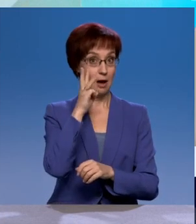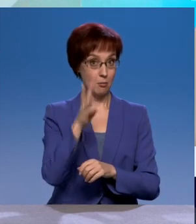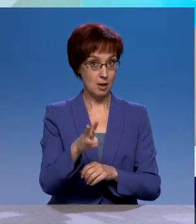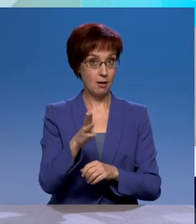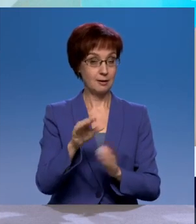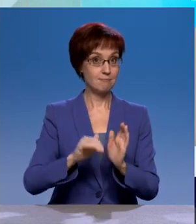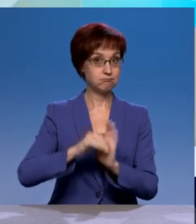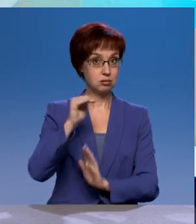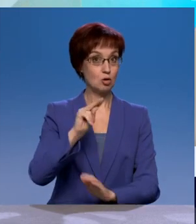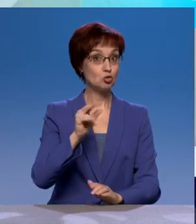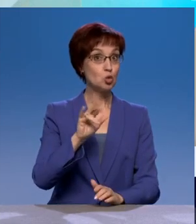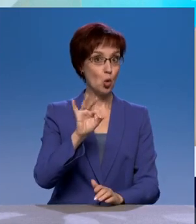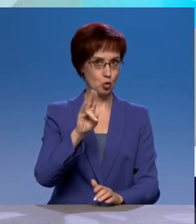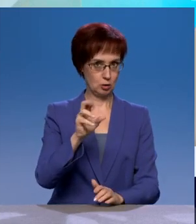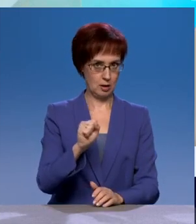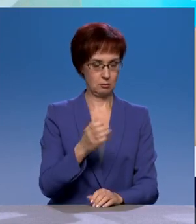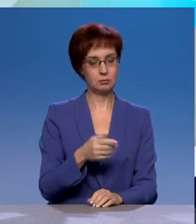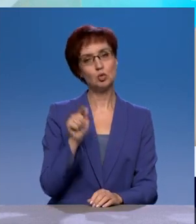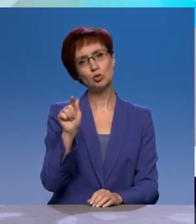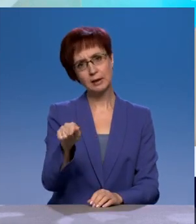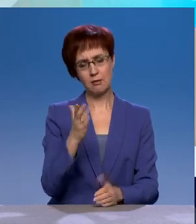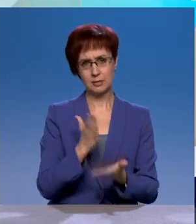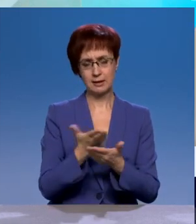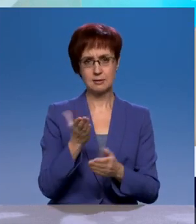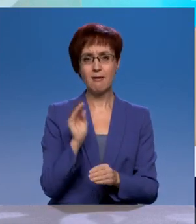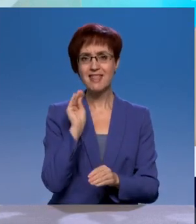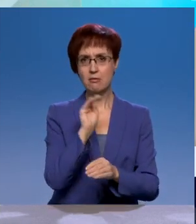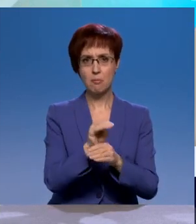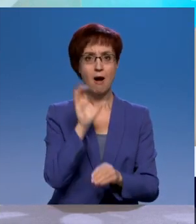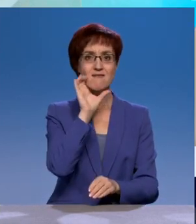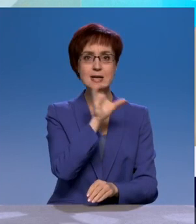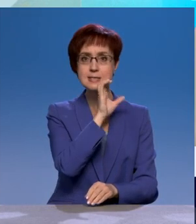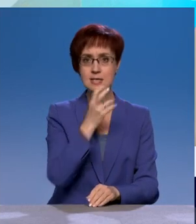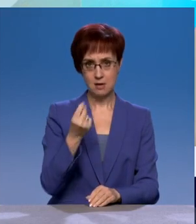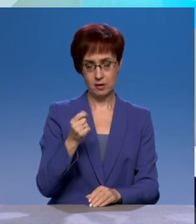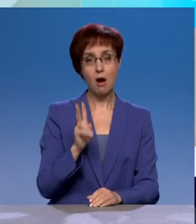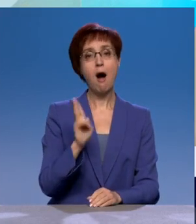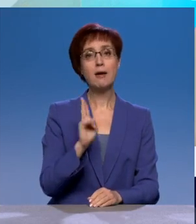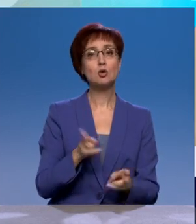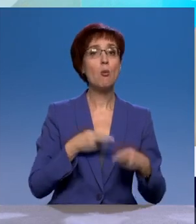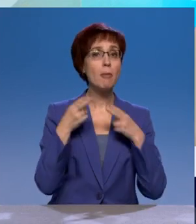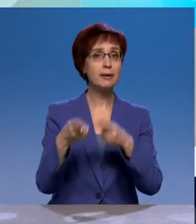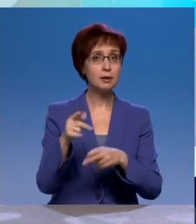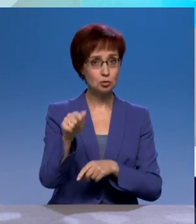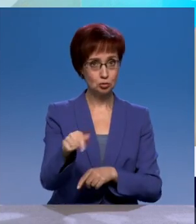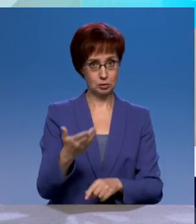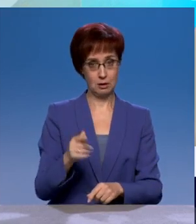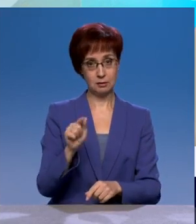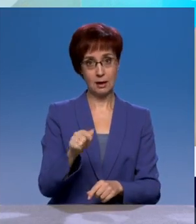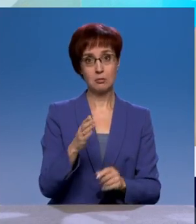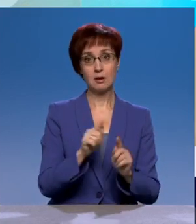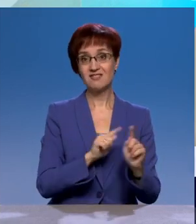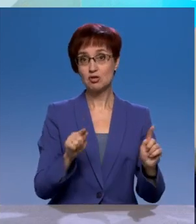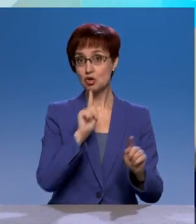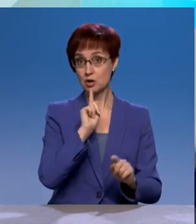рублей. Ну, на Чукотке там коэффициенты северные, и в советское время так же было. Кто ж туда поедет жить? Там два месяца всего, солнце, ну, теплая